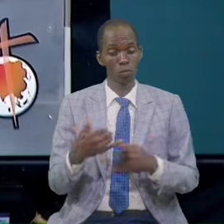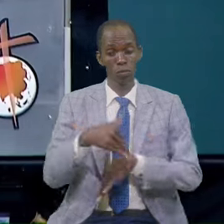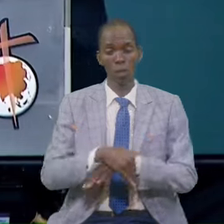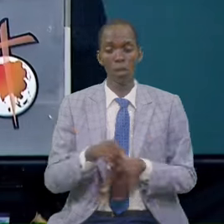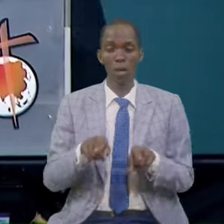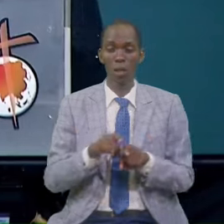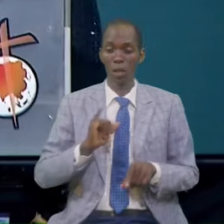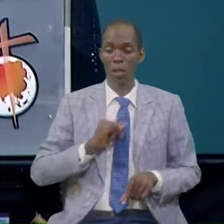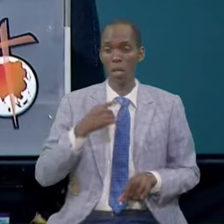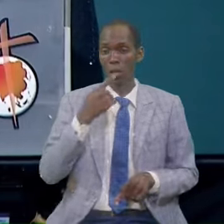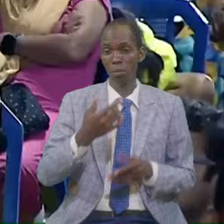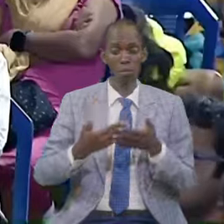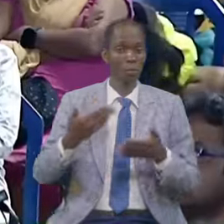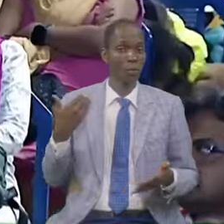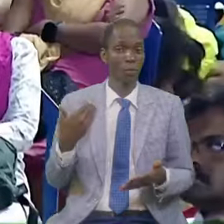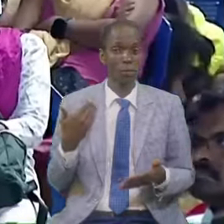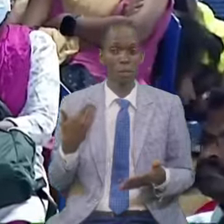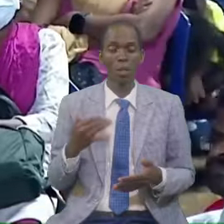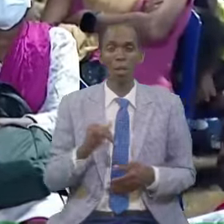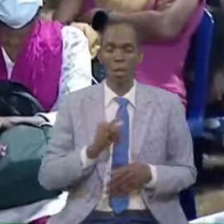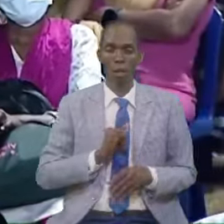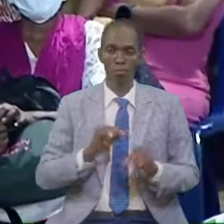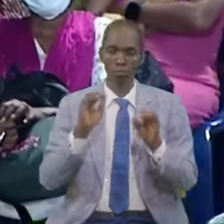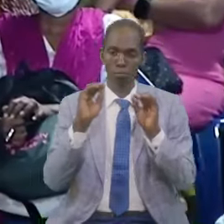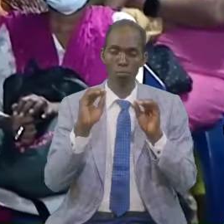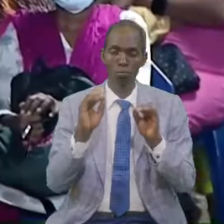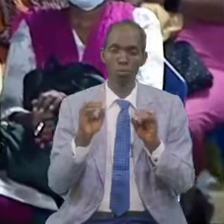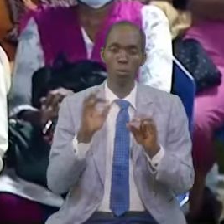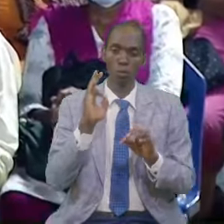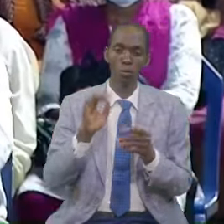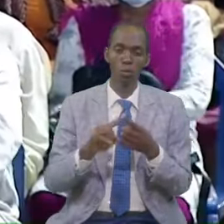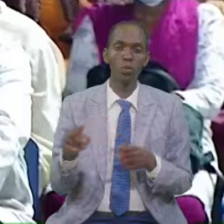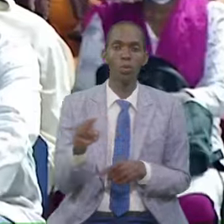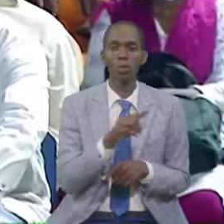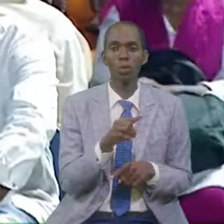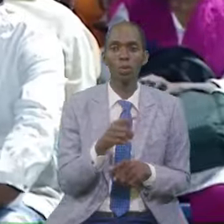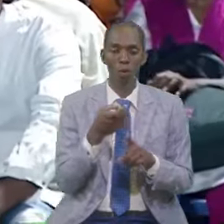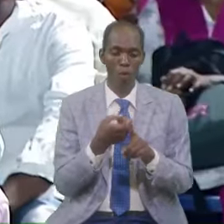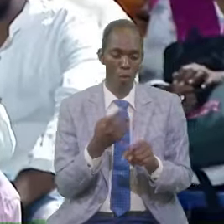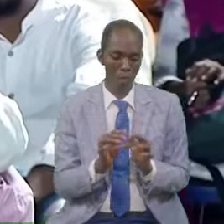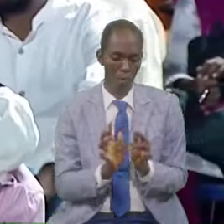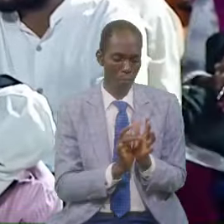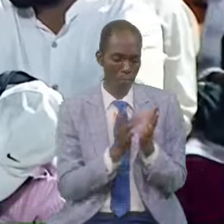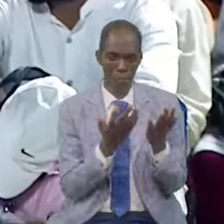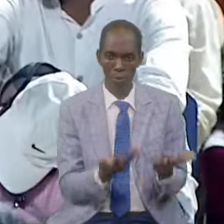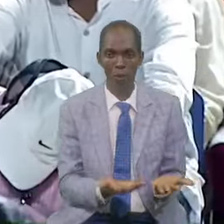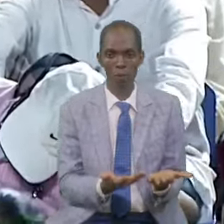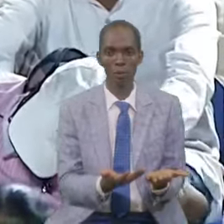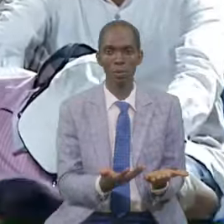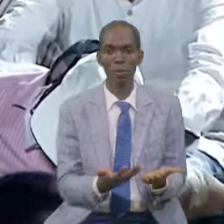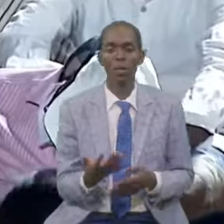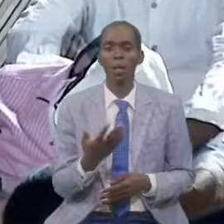నేను చెప్తూ ఉండగా, I talk to you, నేను మీతో మాట్లాడుతున్నాను, from the Bible, దేవుని యొక్క వాక్యములో నుండి, I talk on